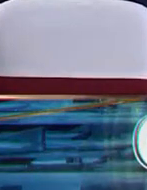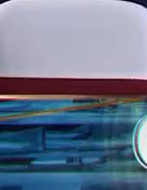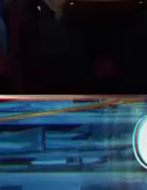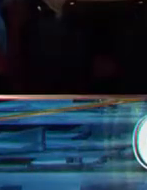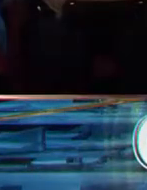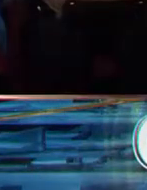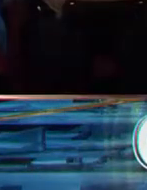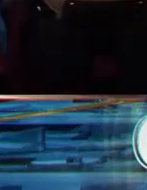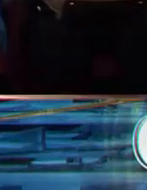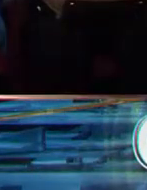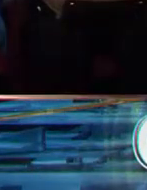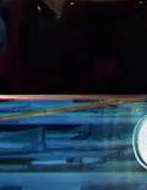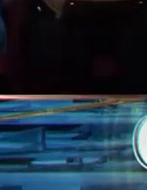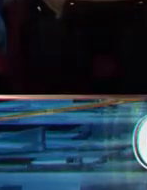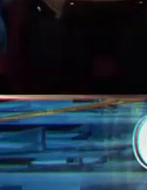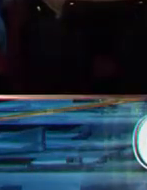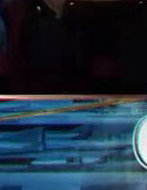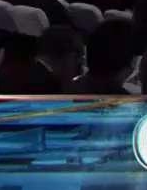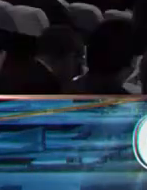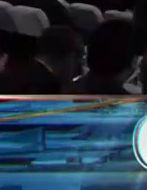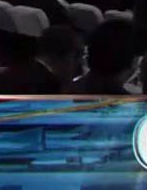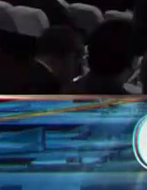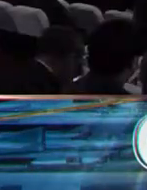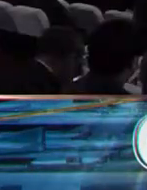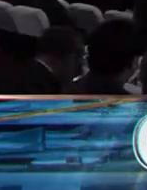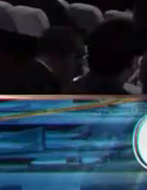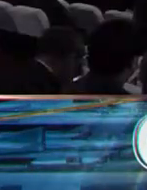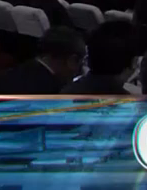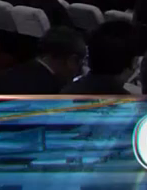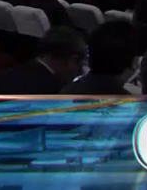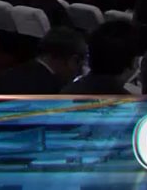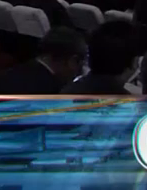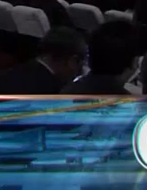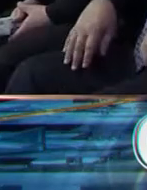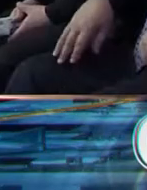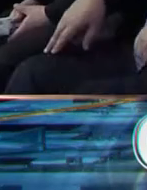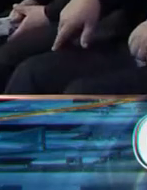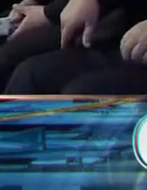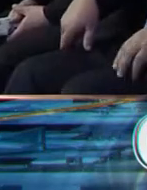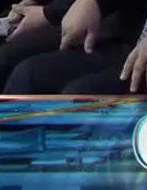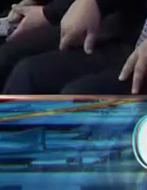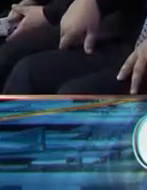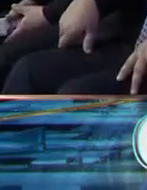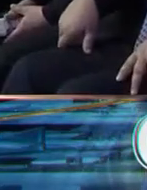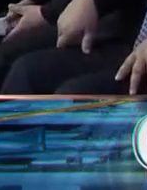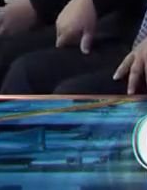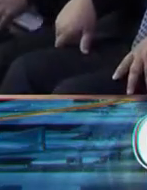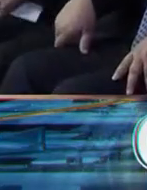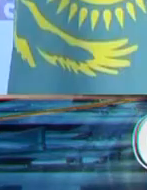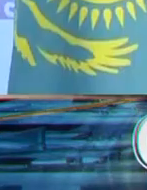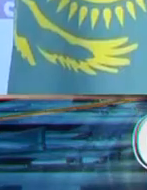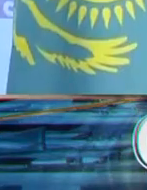Активная дискуссия. Жители Куренбельской долины рассказали о проблемах акиму Кербулакского района. Ряд вопросов касается сферы